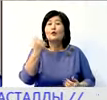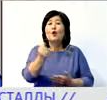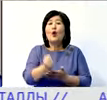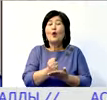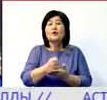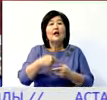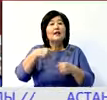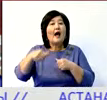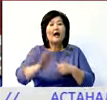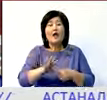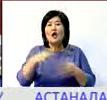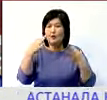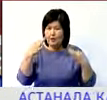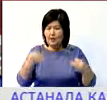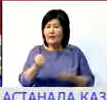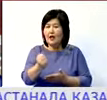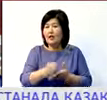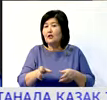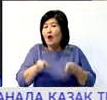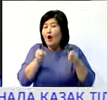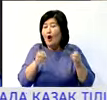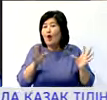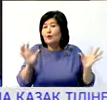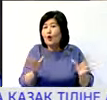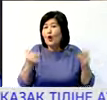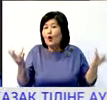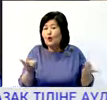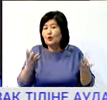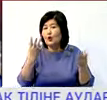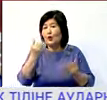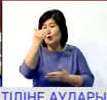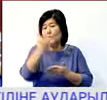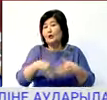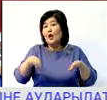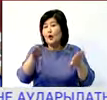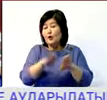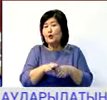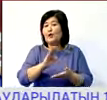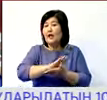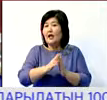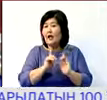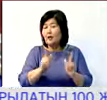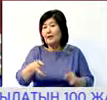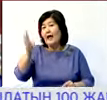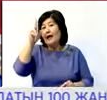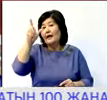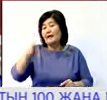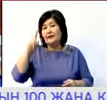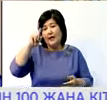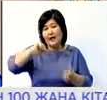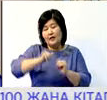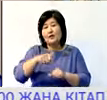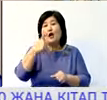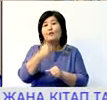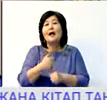ұстанымынан айнымақ емес. Бейбітшілікті нығайту, қауіпсіздікті күшейту қашанда күн тәртібінде. Сондықтан бітімгершілік елшілер ескеріп жүрер